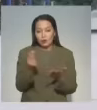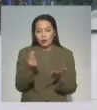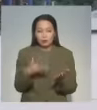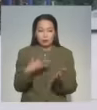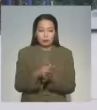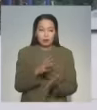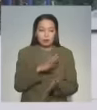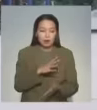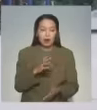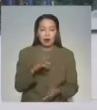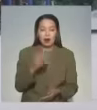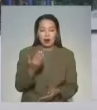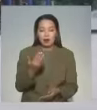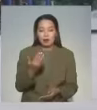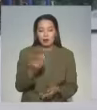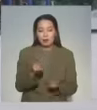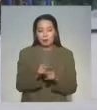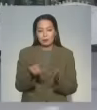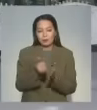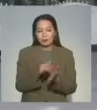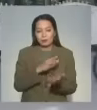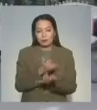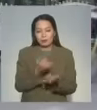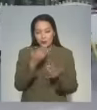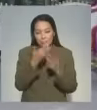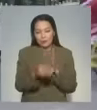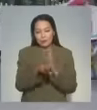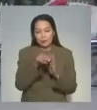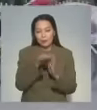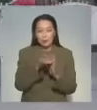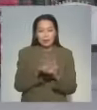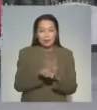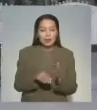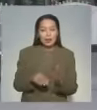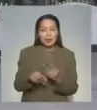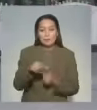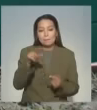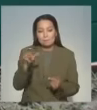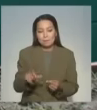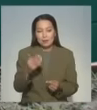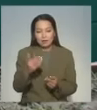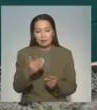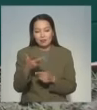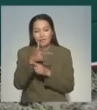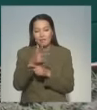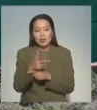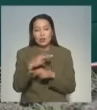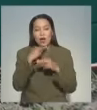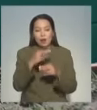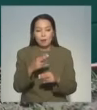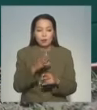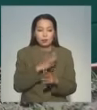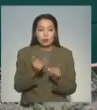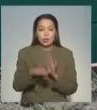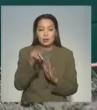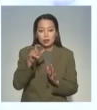центре Аршалы такую вывеску. Эта идея пришла ему в предвыборный период, когда кандидату-бизнесмену негде было записывать видеообращение. Теперь уже